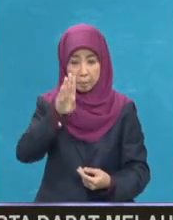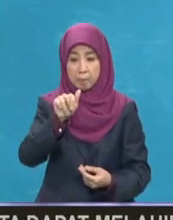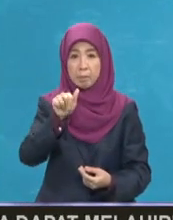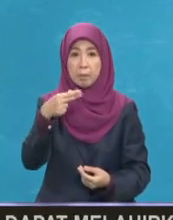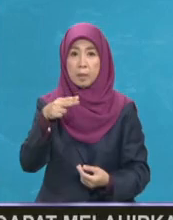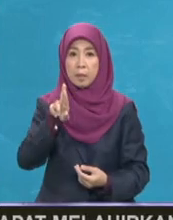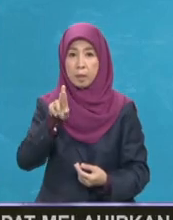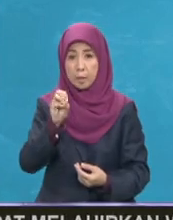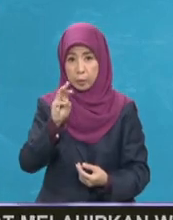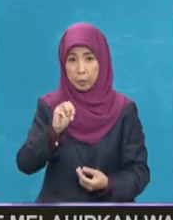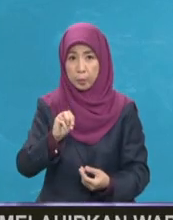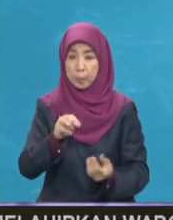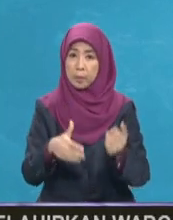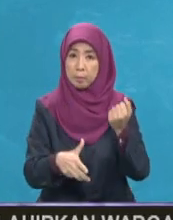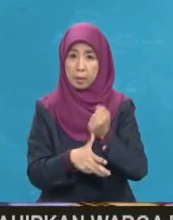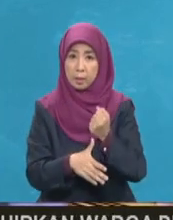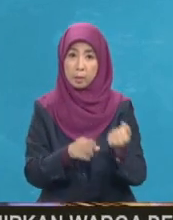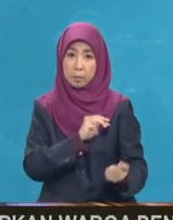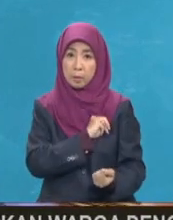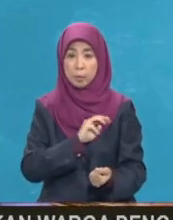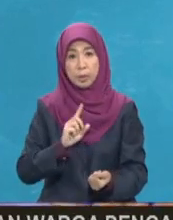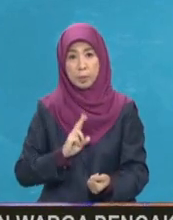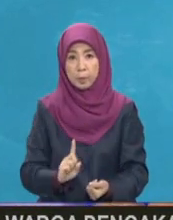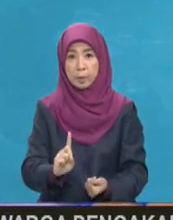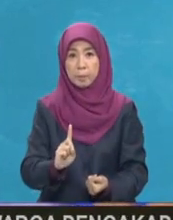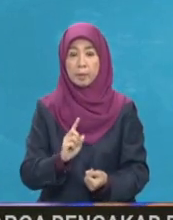Hajrah Ardi timbalan menteri hal ihwal ugama